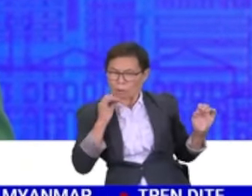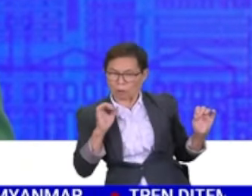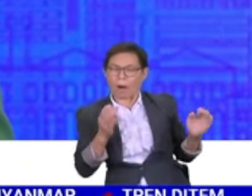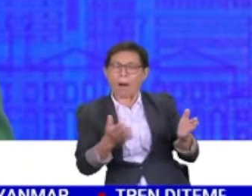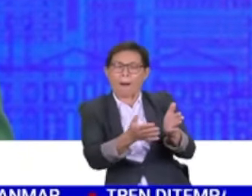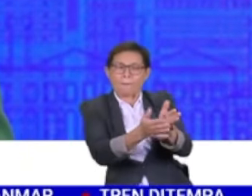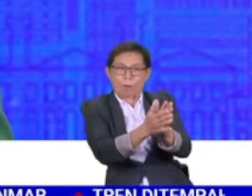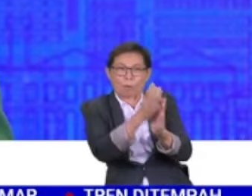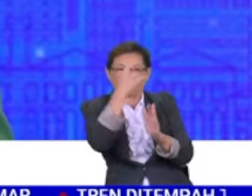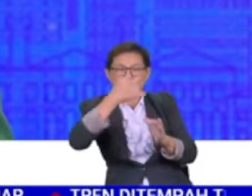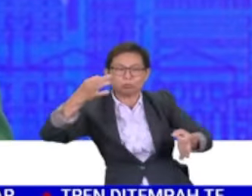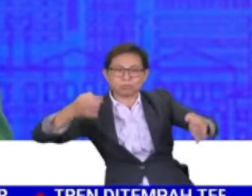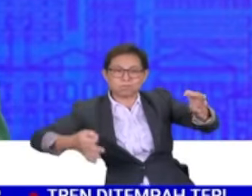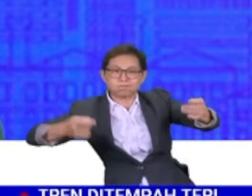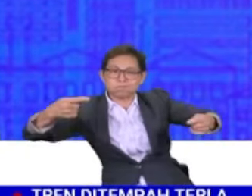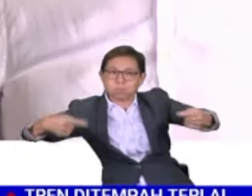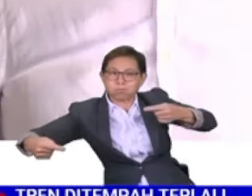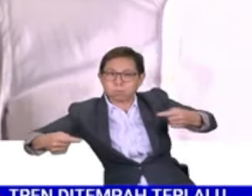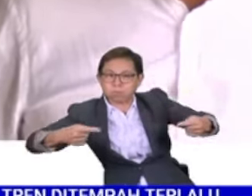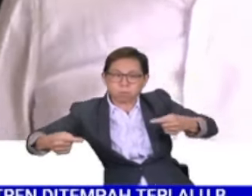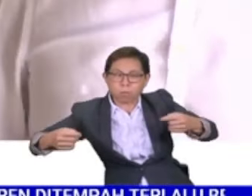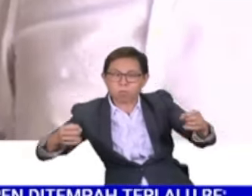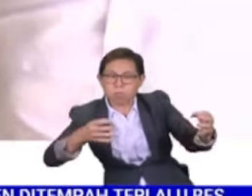dan mohon dibicarakan.